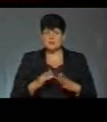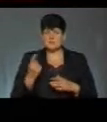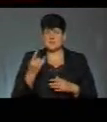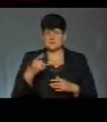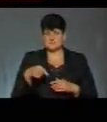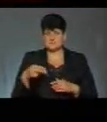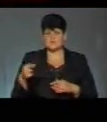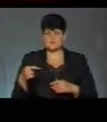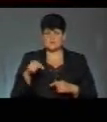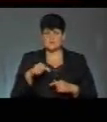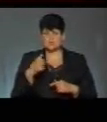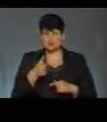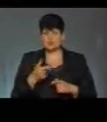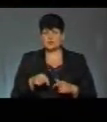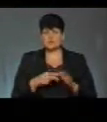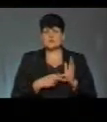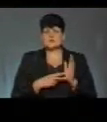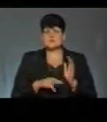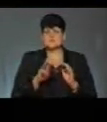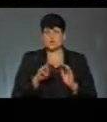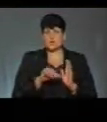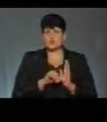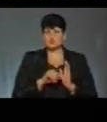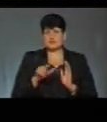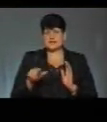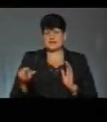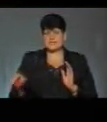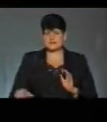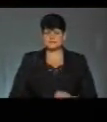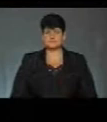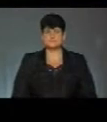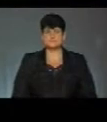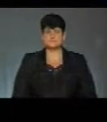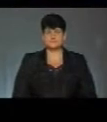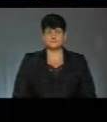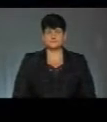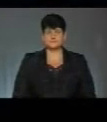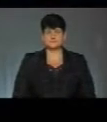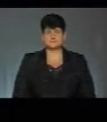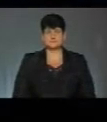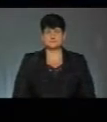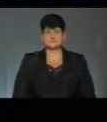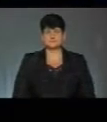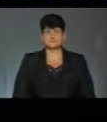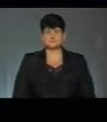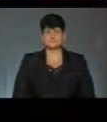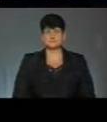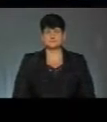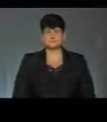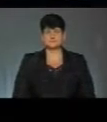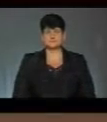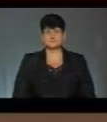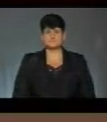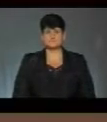вперше. Цьогоріч у ньому 73 учасники. Богдана Сарабун, Андрій Прокопів. Новини на Суспільному.